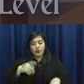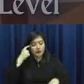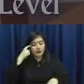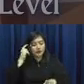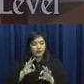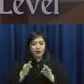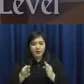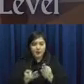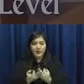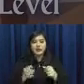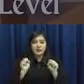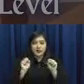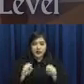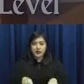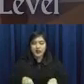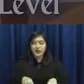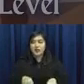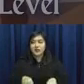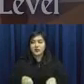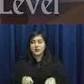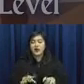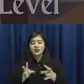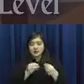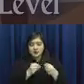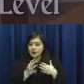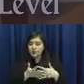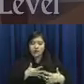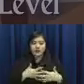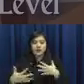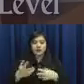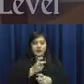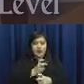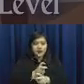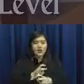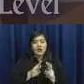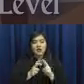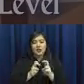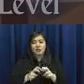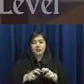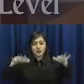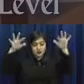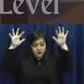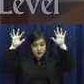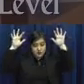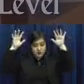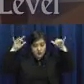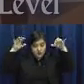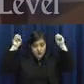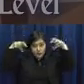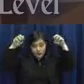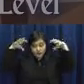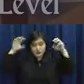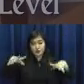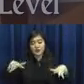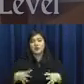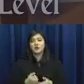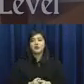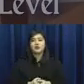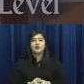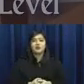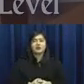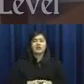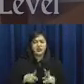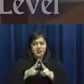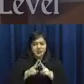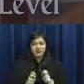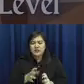hirap na dinadanas natin sa trabaho. Kahit umulan yan, susuungin natin, papasok tayo sa trabaho. Kahit mainit yan,